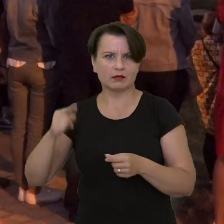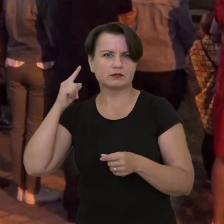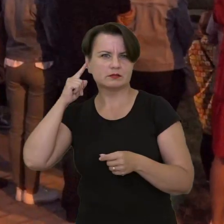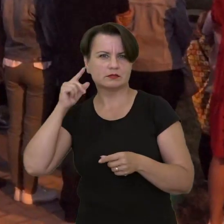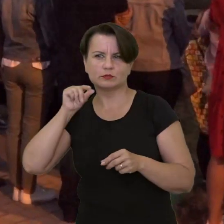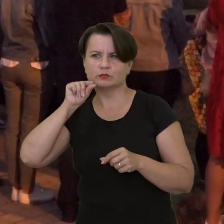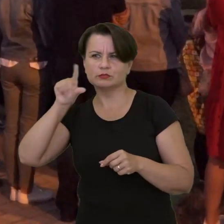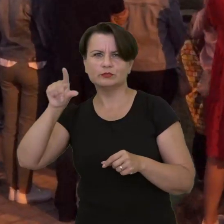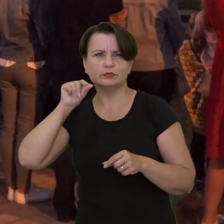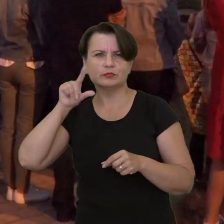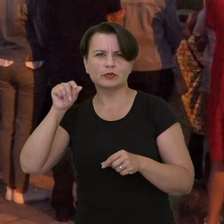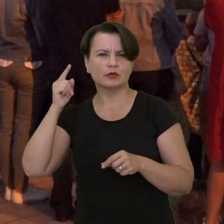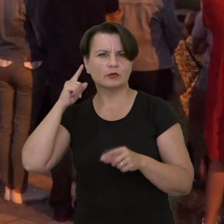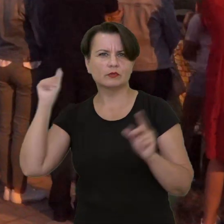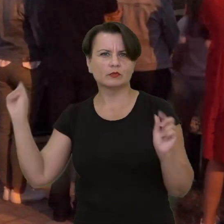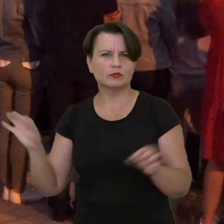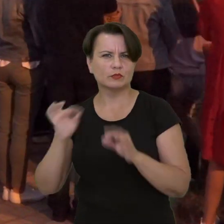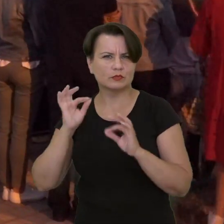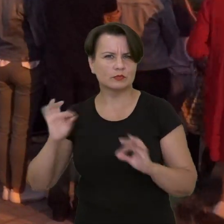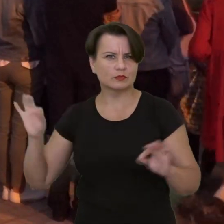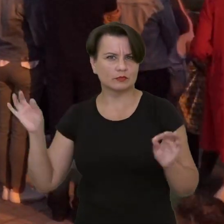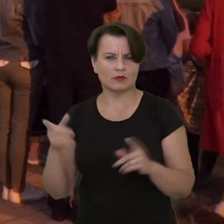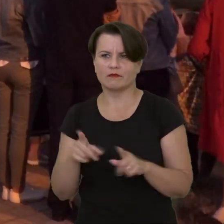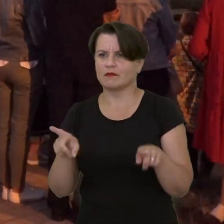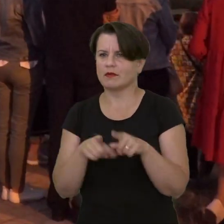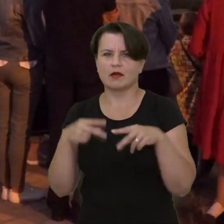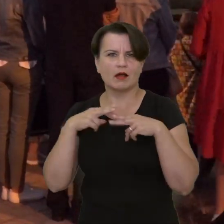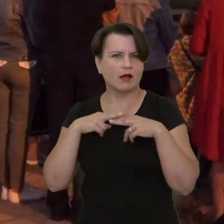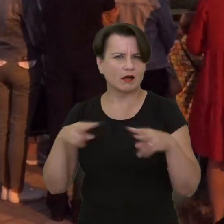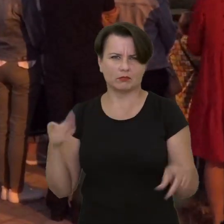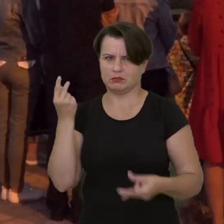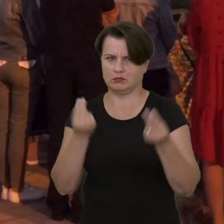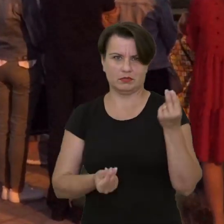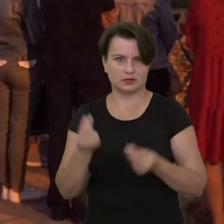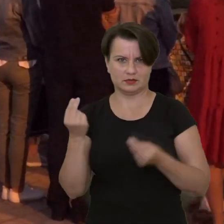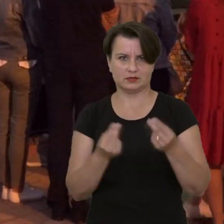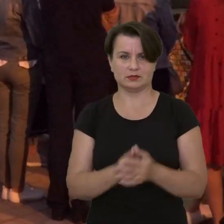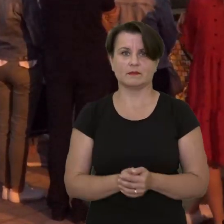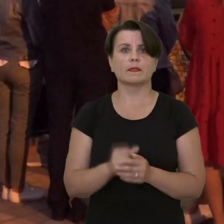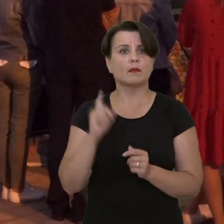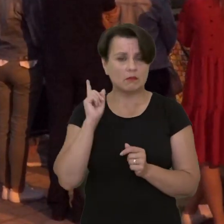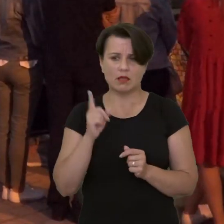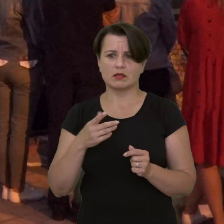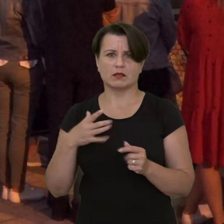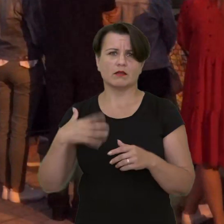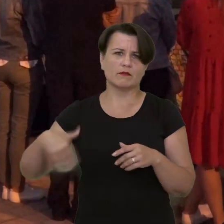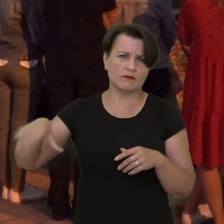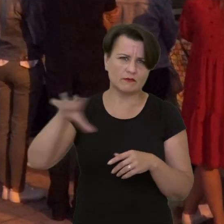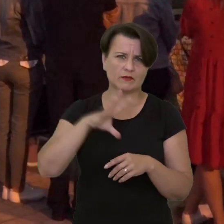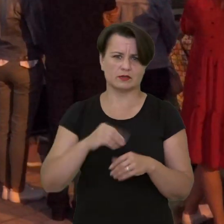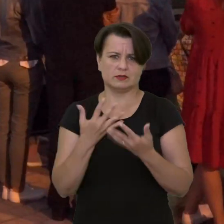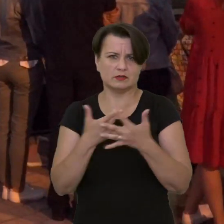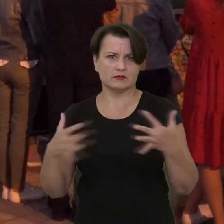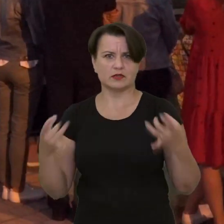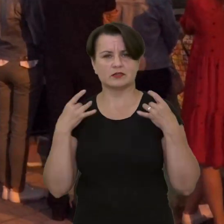ir pradėti tos simfonijos klausytis paukščių. Tai yra, pasaka. O šventės visos yra gražios. Kai esi kartu,